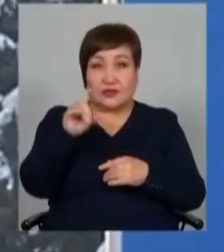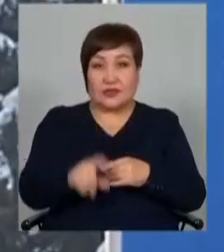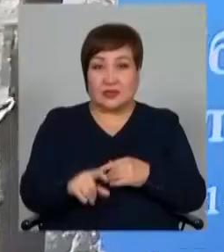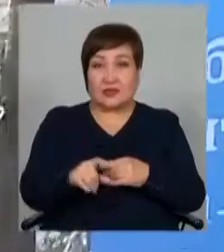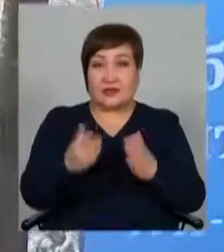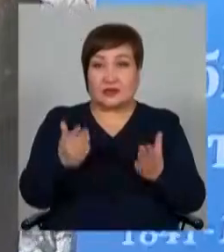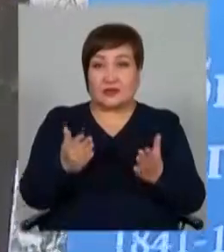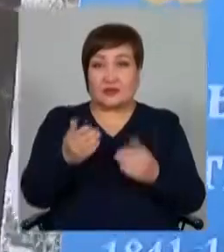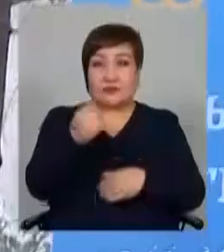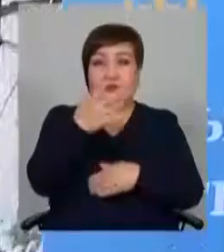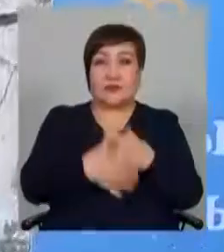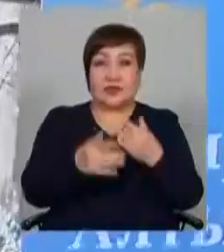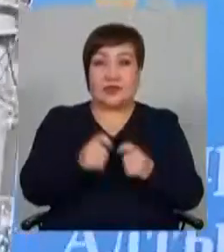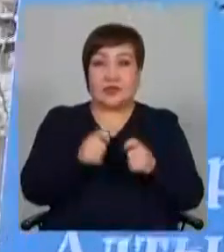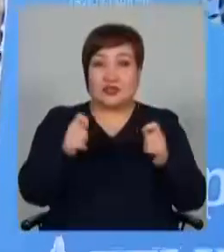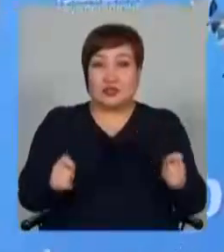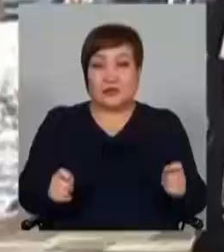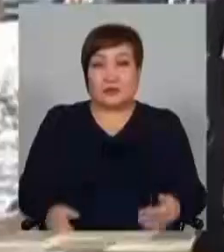ашылды.